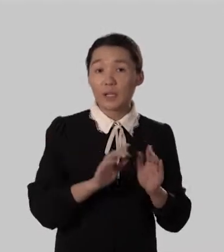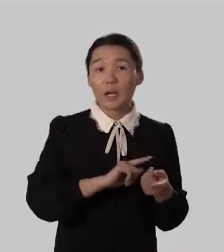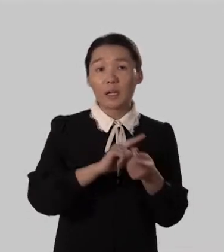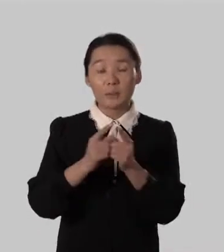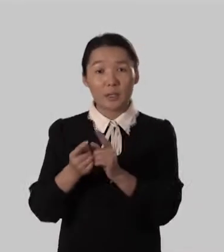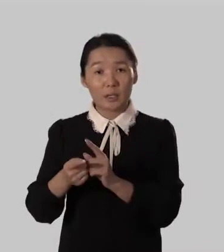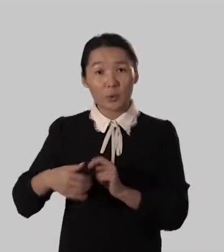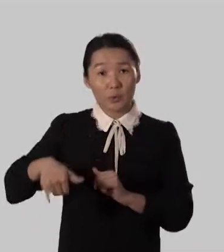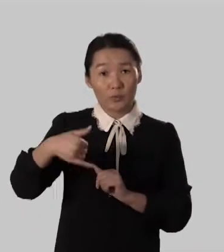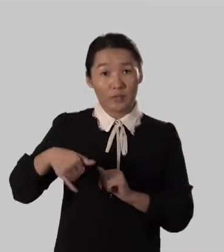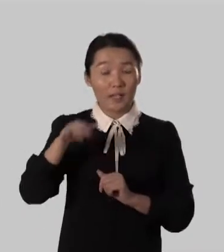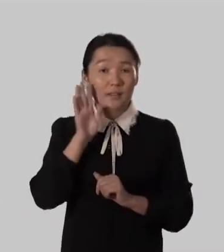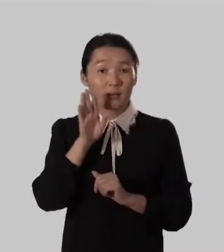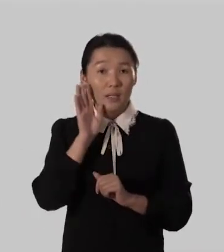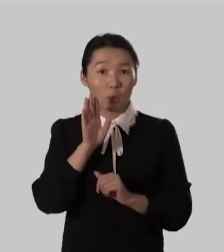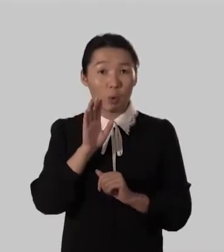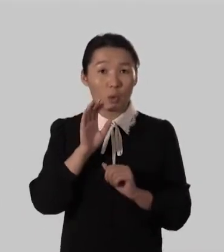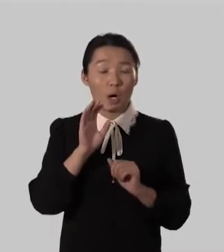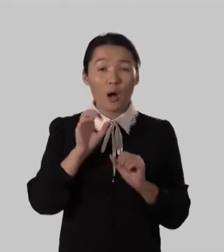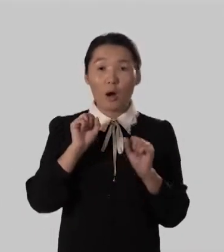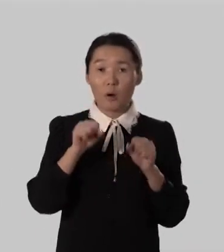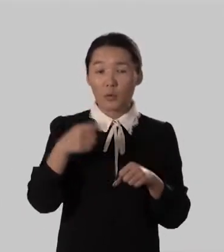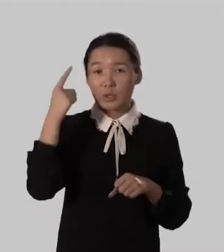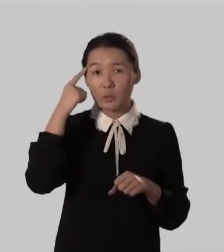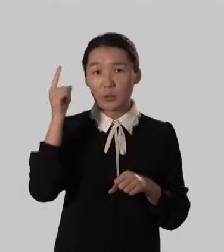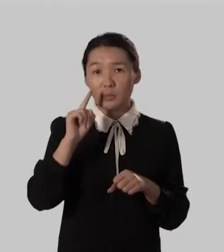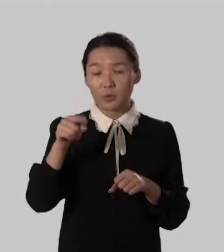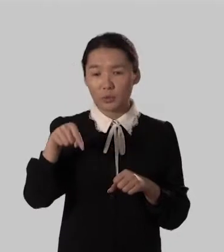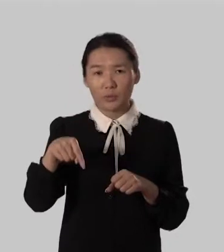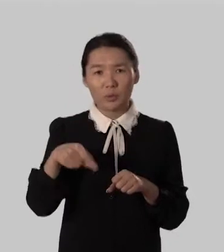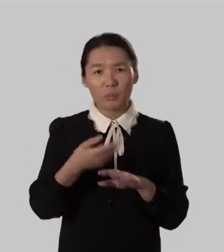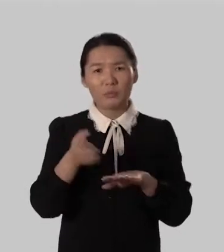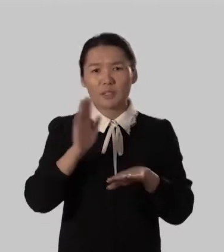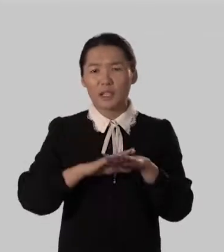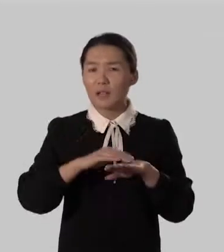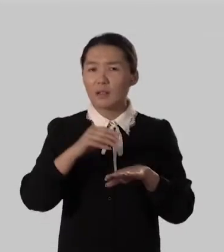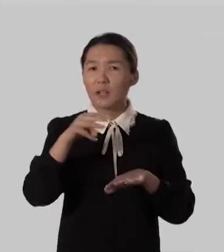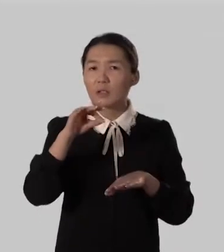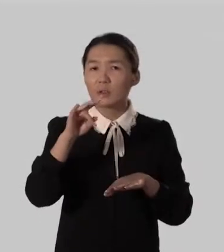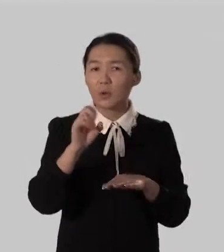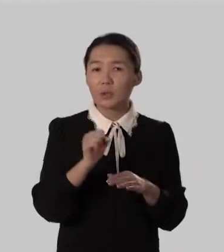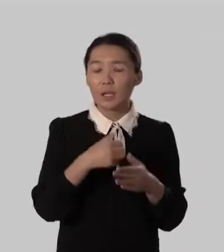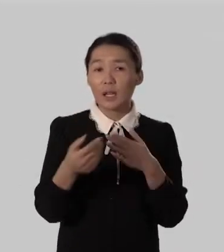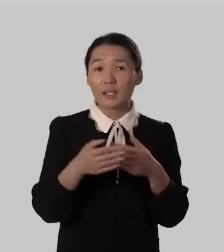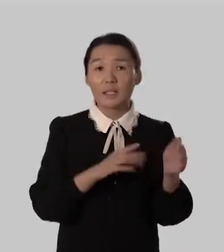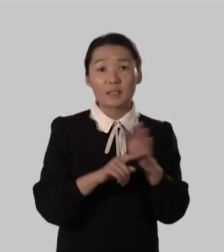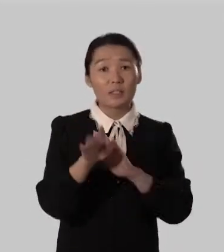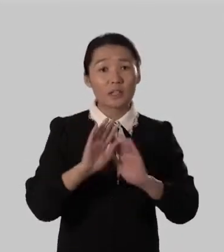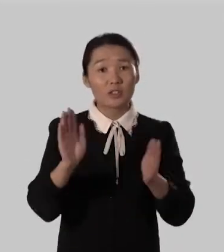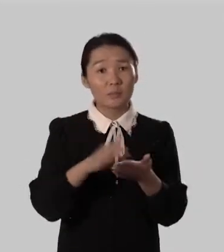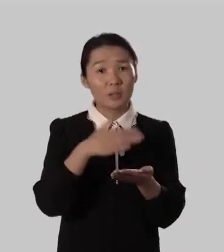переносу ведра с водой то может показаться что в нем целая тонна если не начать